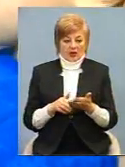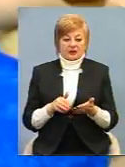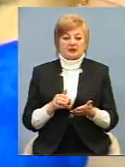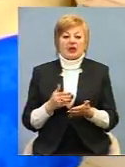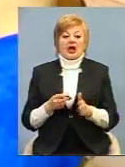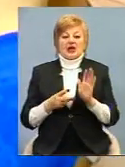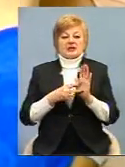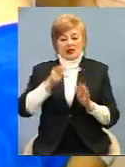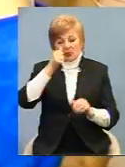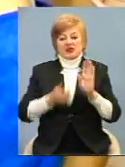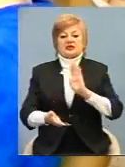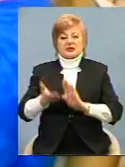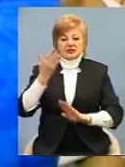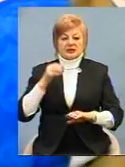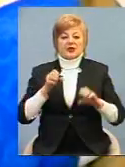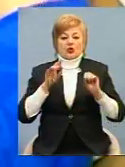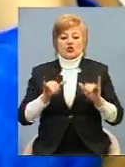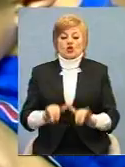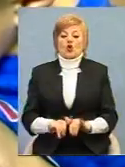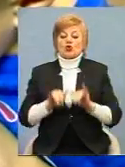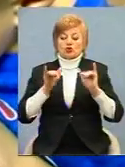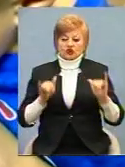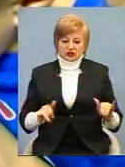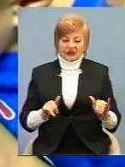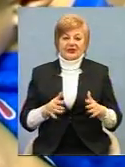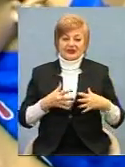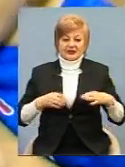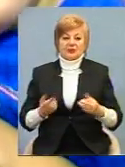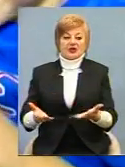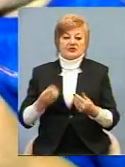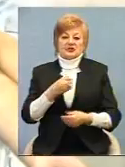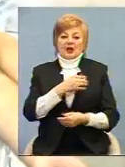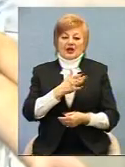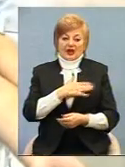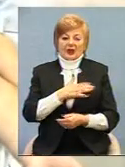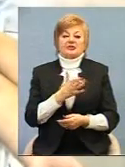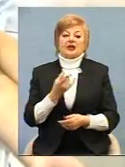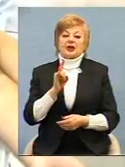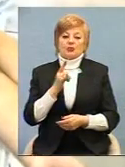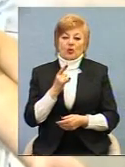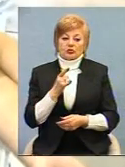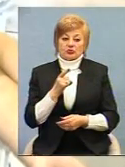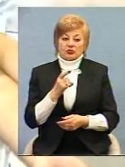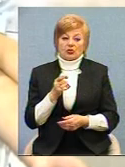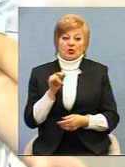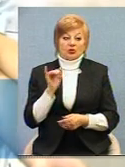8 місяців тому подружжя вирішило розширити родину і взяло на виховання хлопчика. Він міг нема